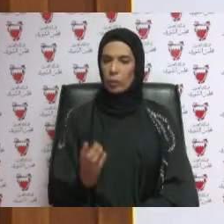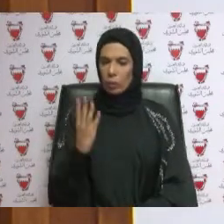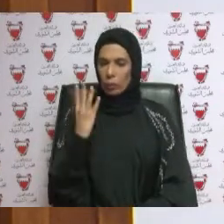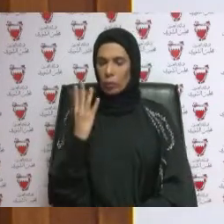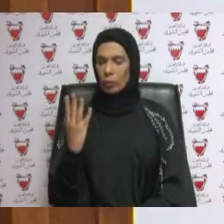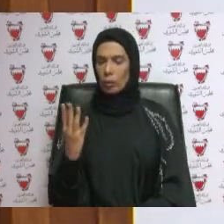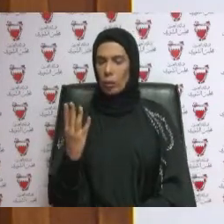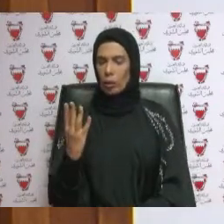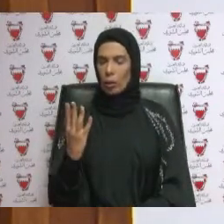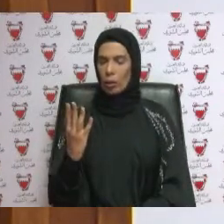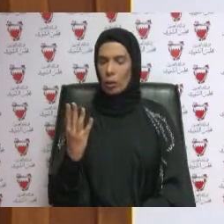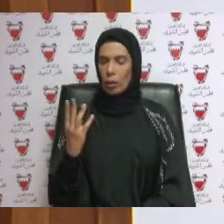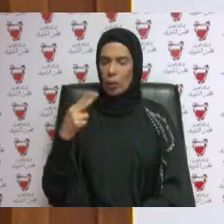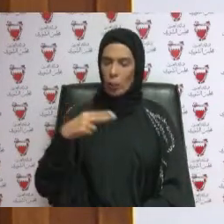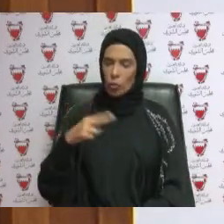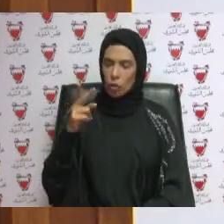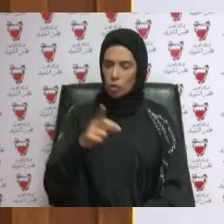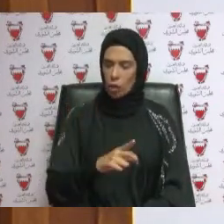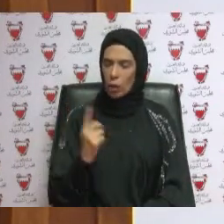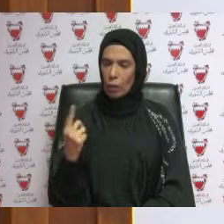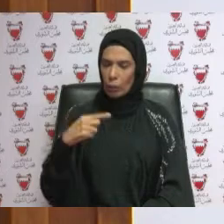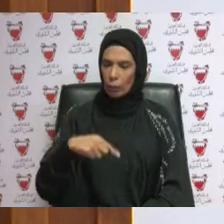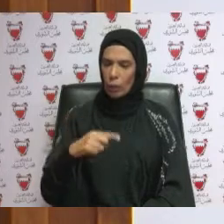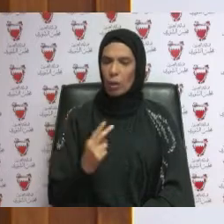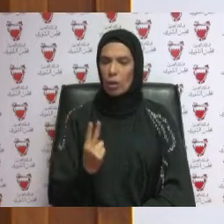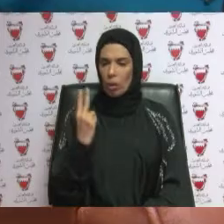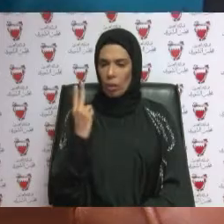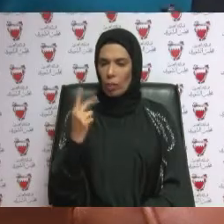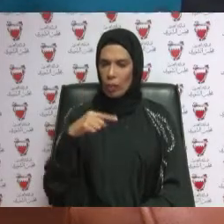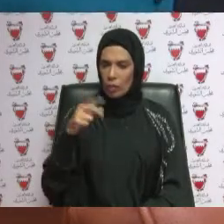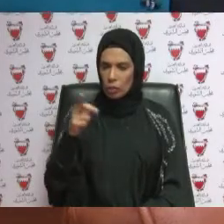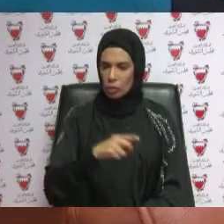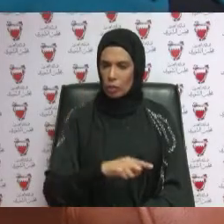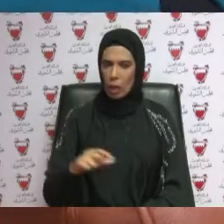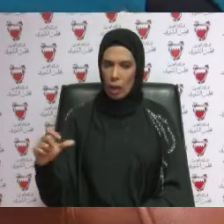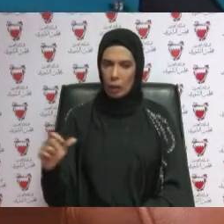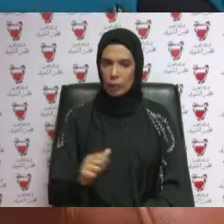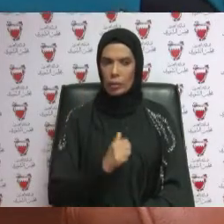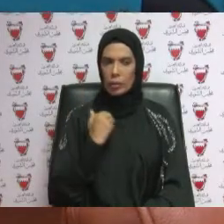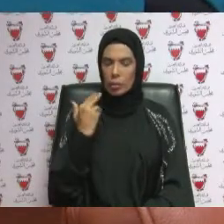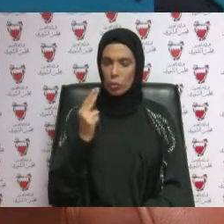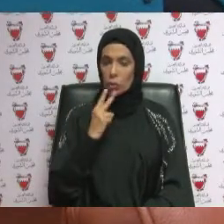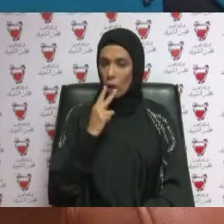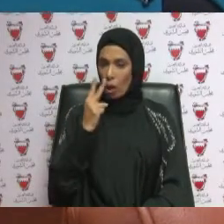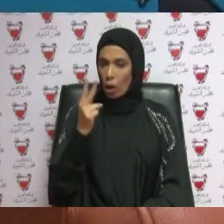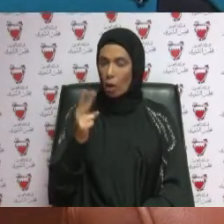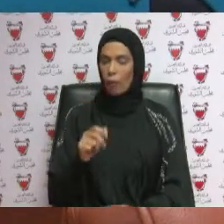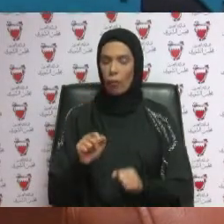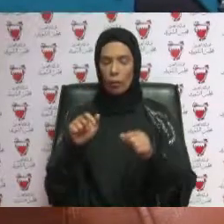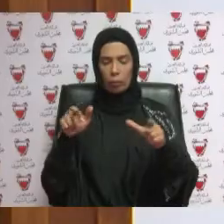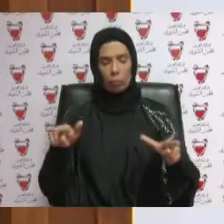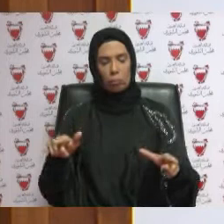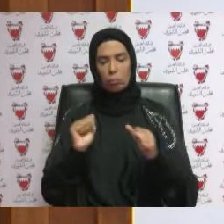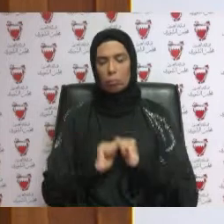24 أكتوبر 2019 والاجتماع الثاني 12 نوفمبر 2019، واطلعت اللجنة على الخطاب الملكي